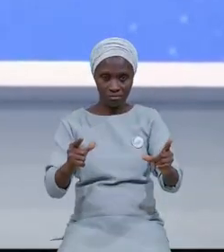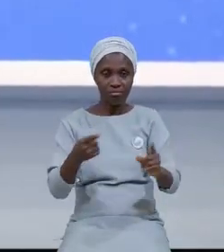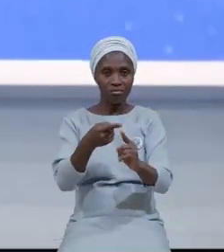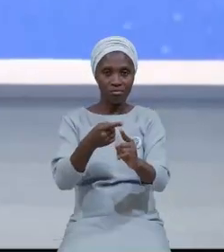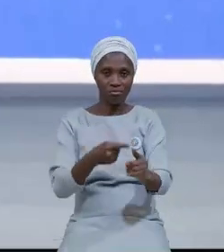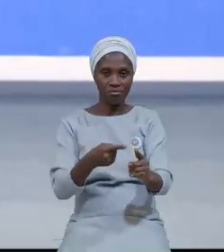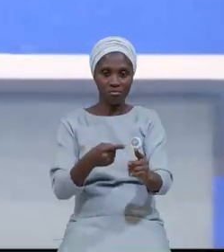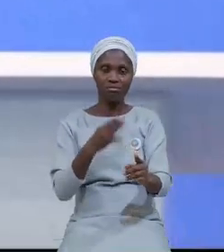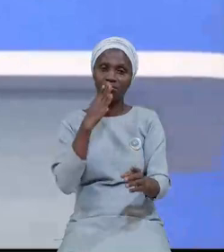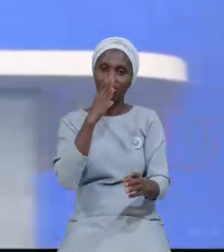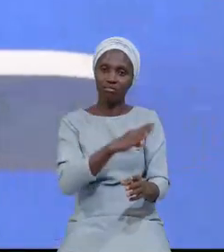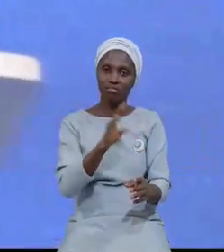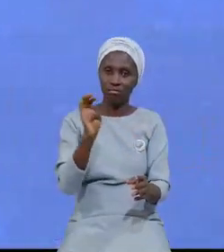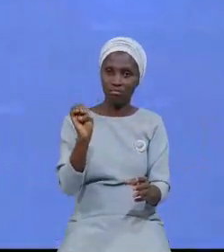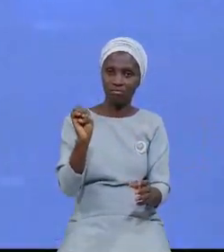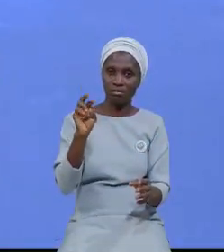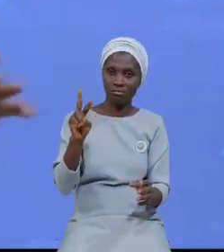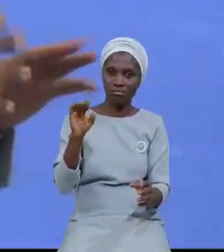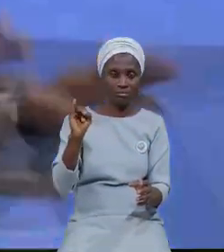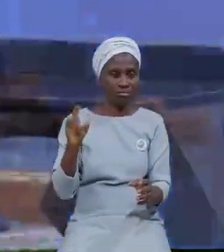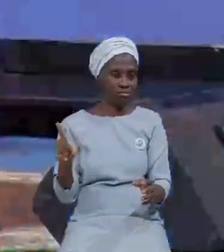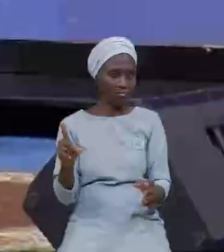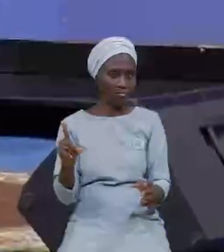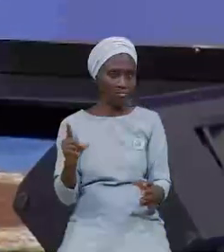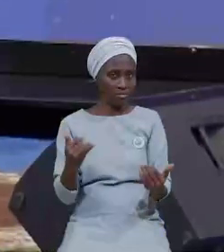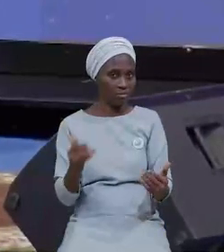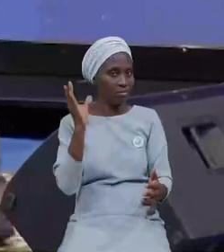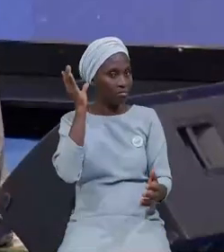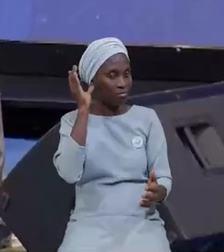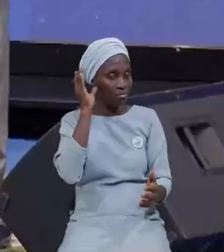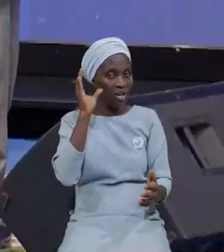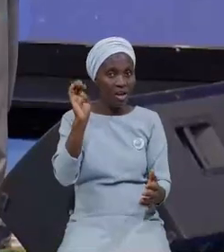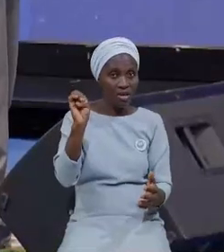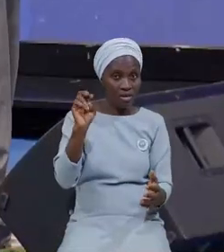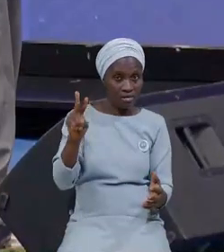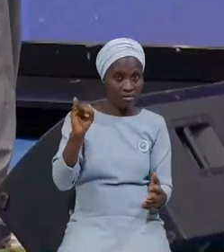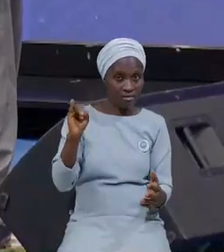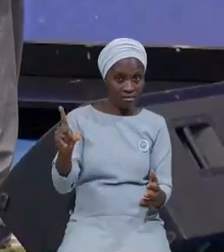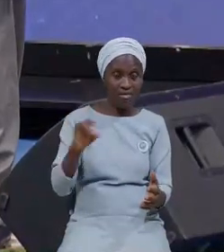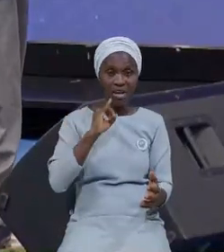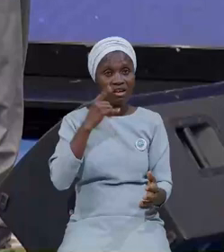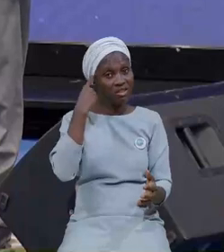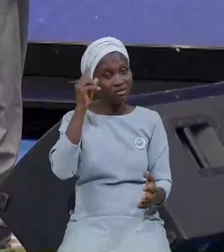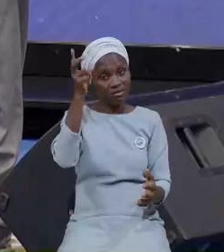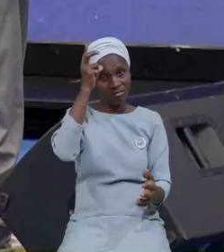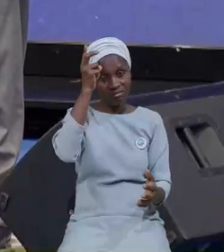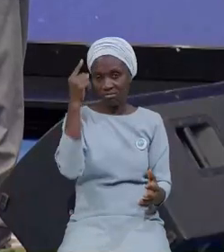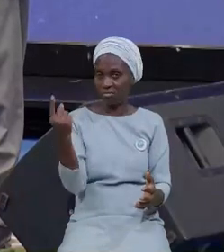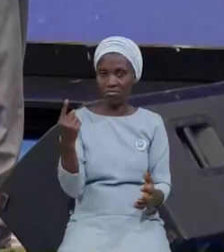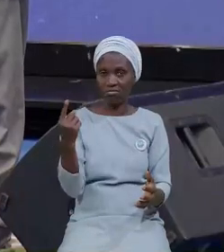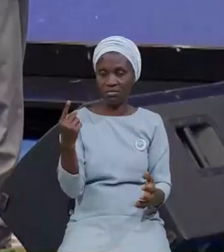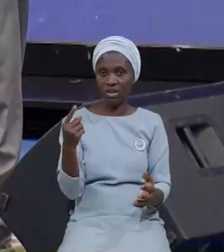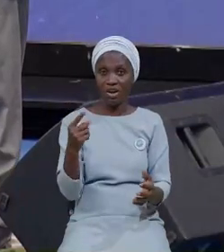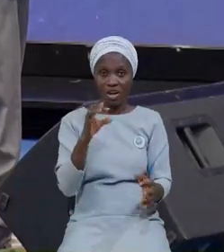du mal le mal est pratiquement lié au